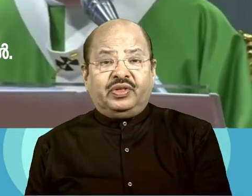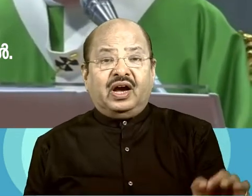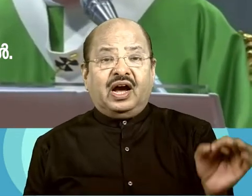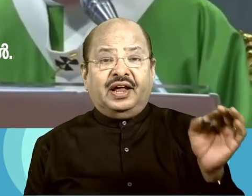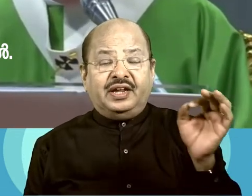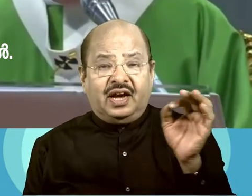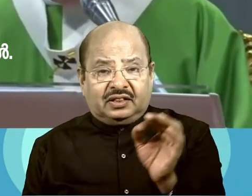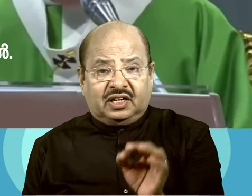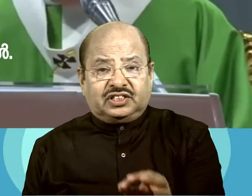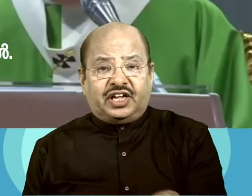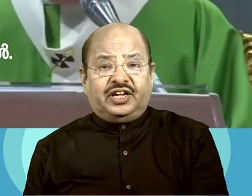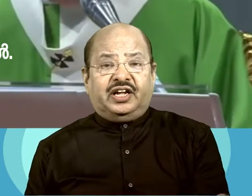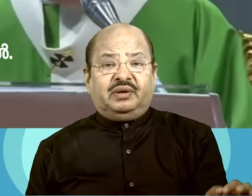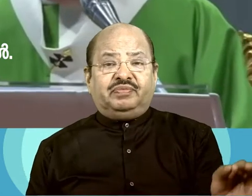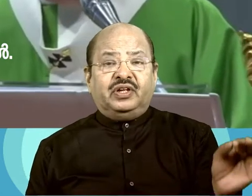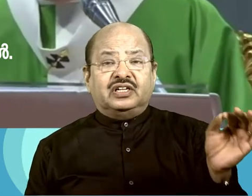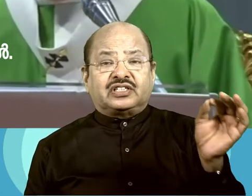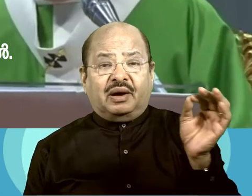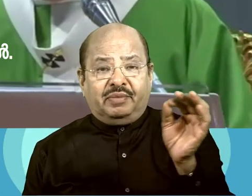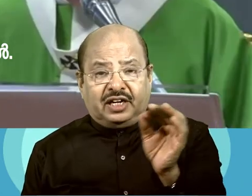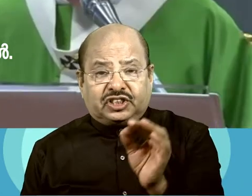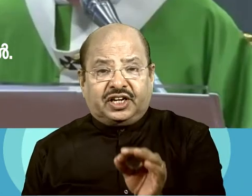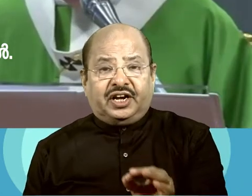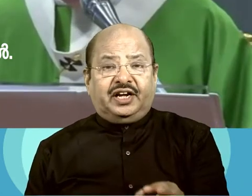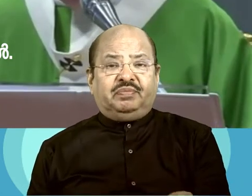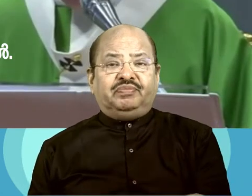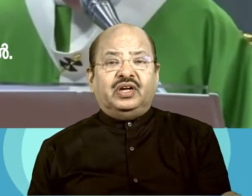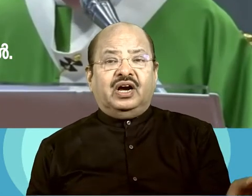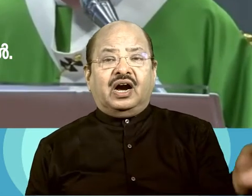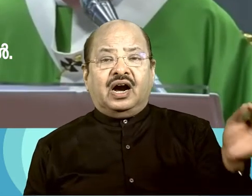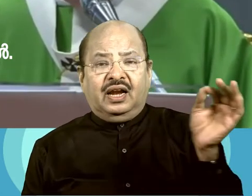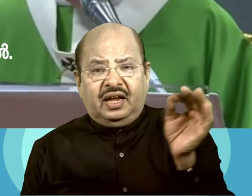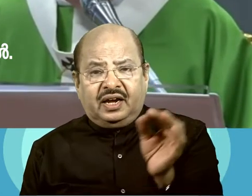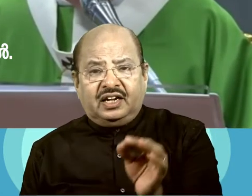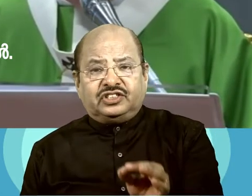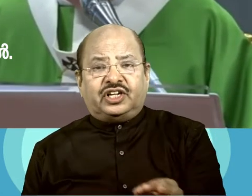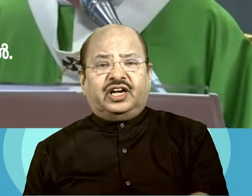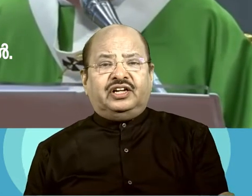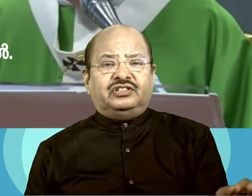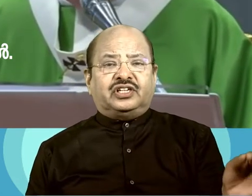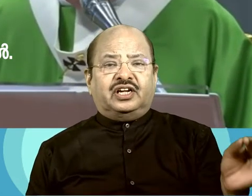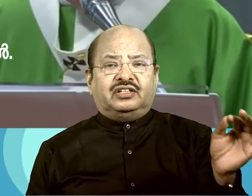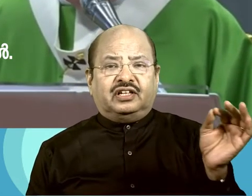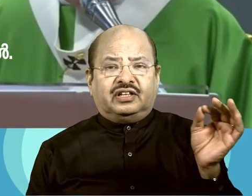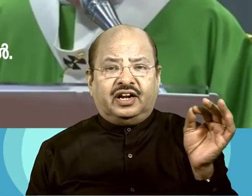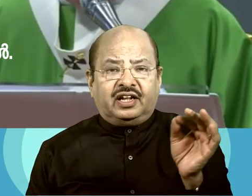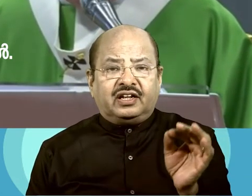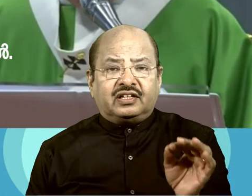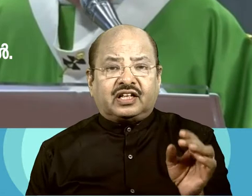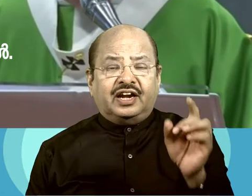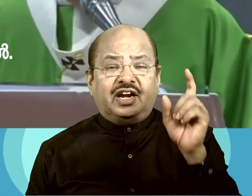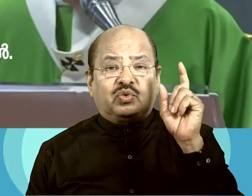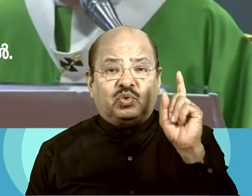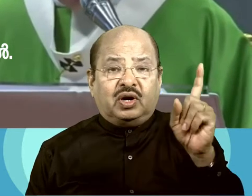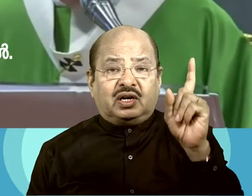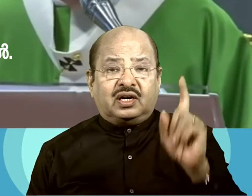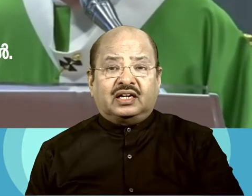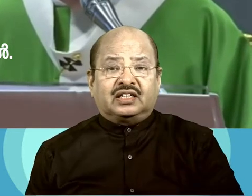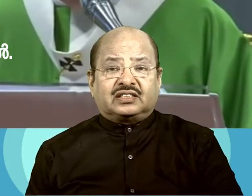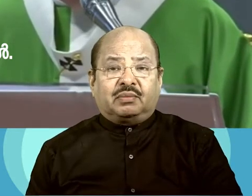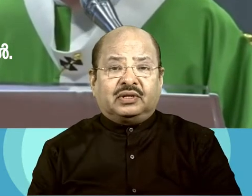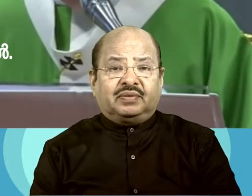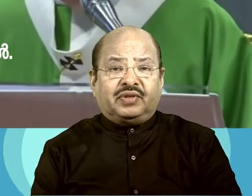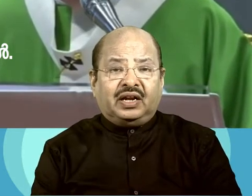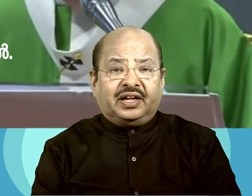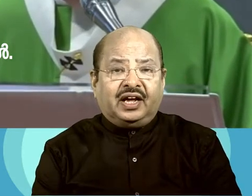സഹായിക്കുകയും അനുയാത്ര ചെയ്യുകയും സംരക്ഷിക്കുകയും ആലിംഗനം ചെയ്യുകയും ചെയ്യുന്നതിന് തൻ്റെ ഉവ്